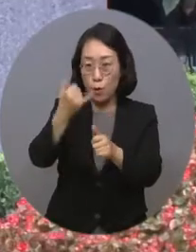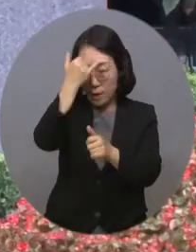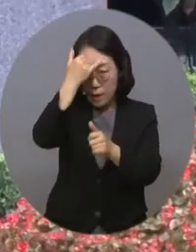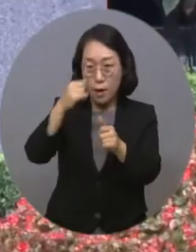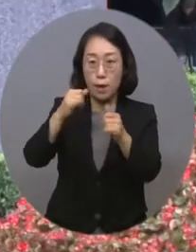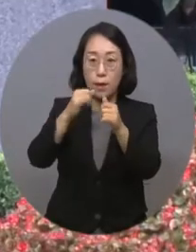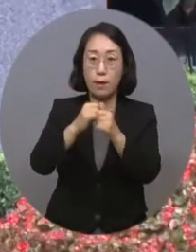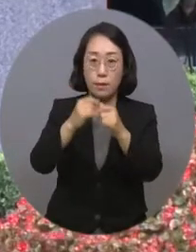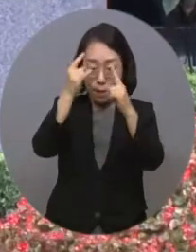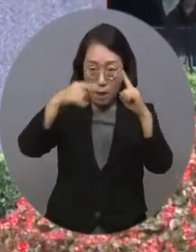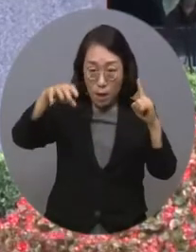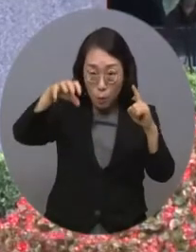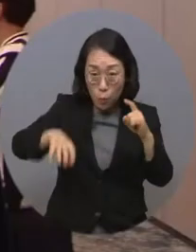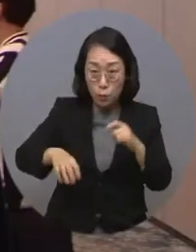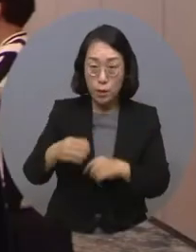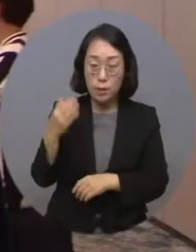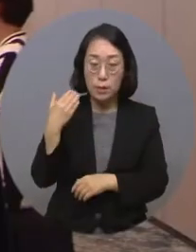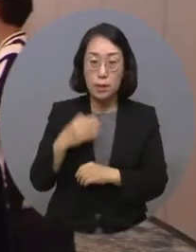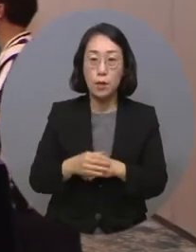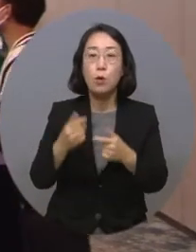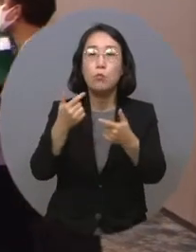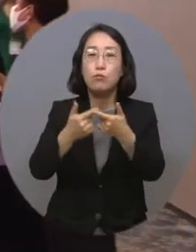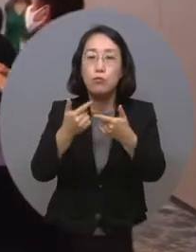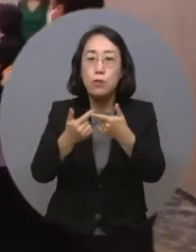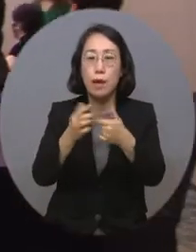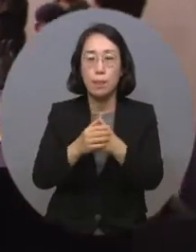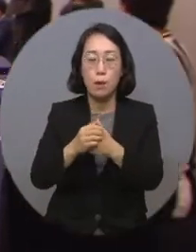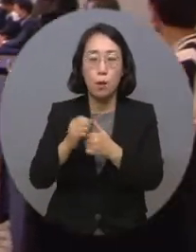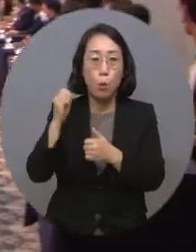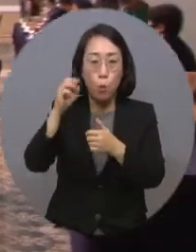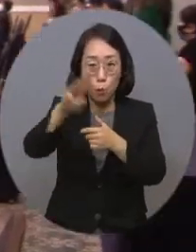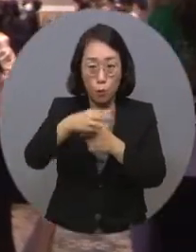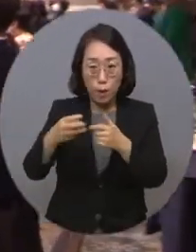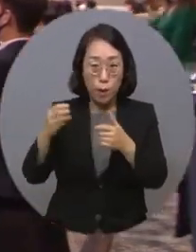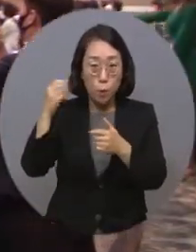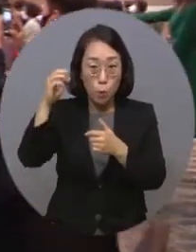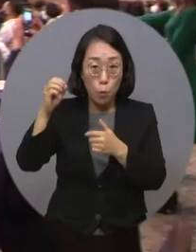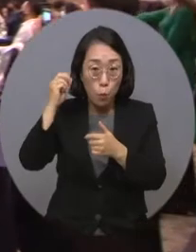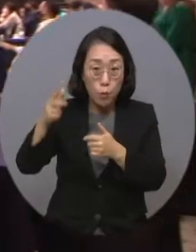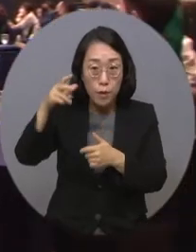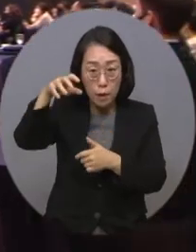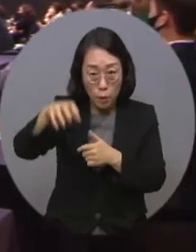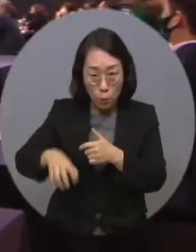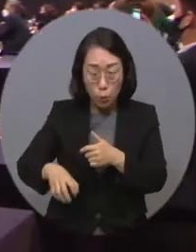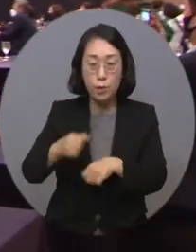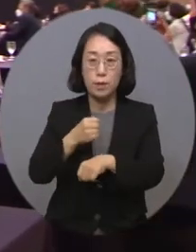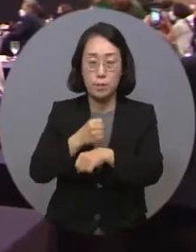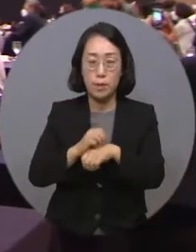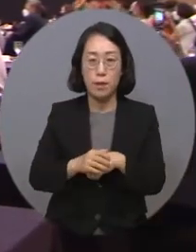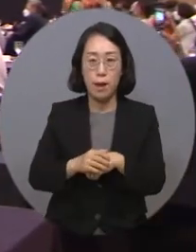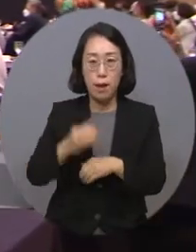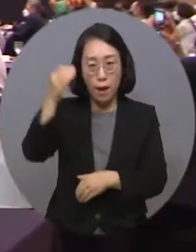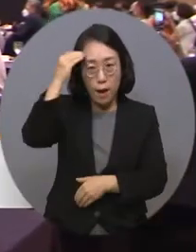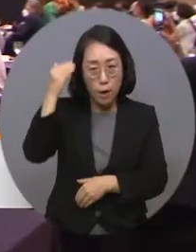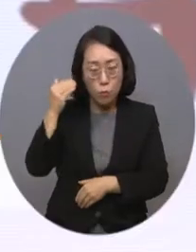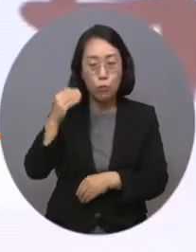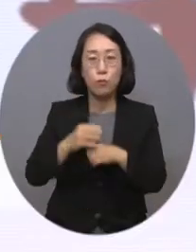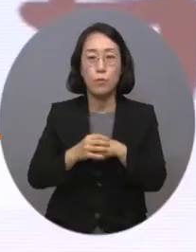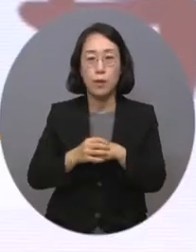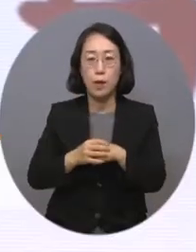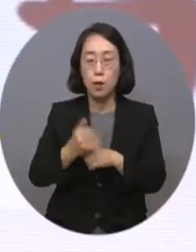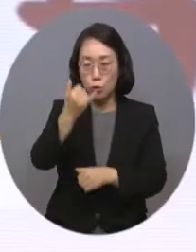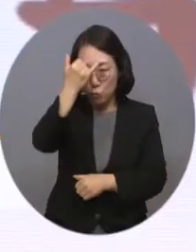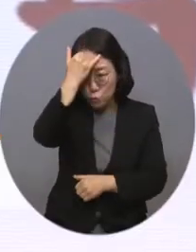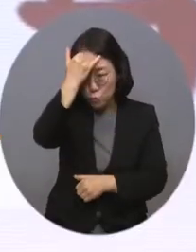지난 7일 롯데호텔 부산 크리스탈 볼룸에서 진행하였습니다 이번 행사에서는 한 민족의 정신 분 와인 중요 에서 상을